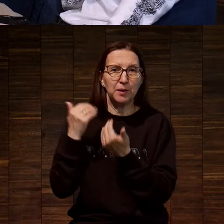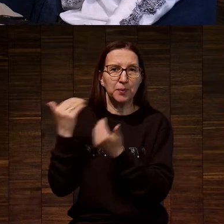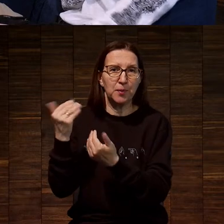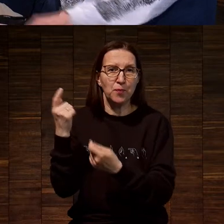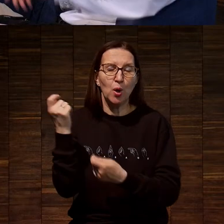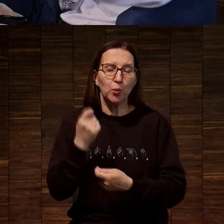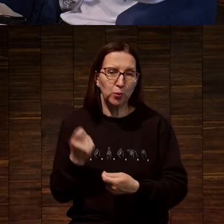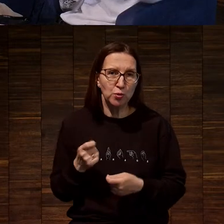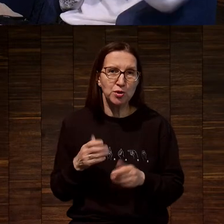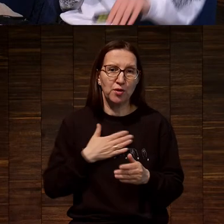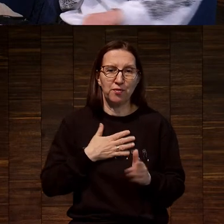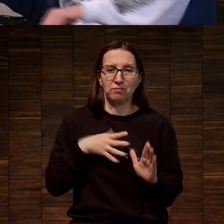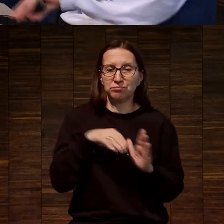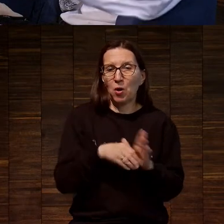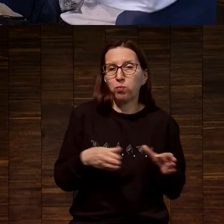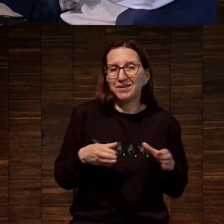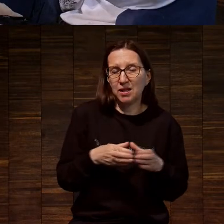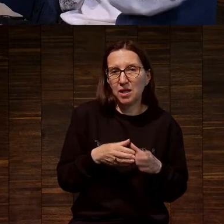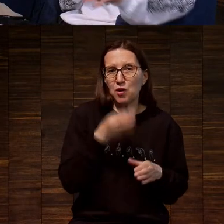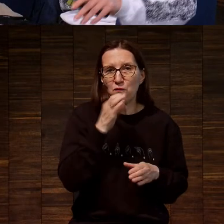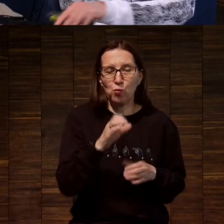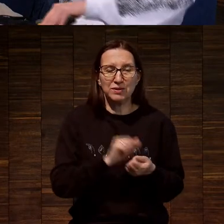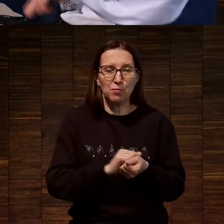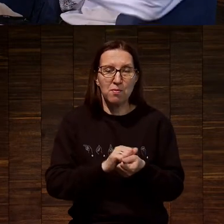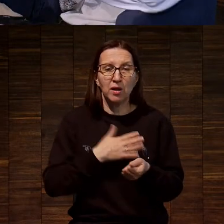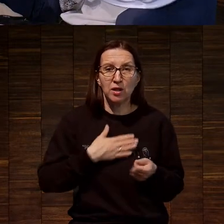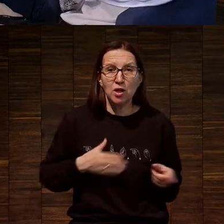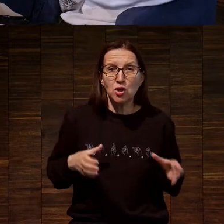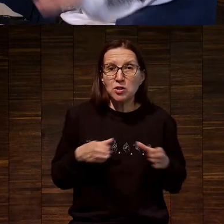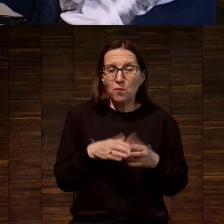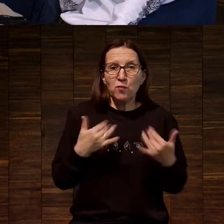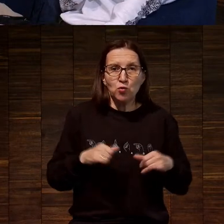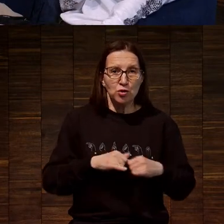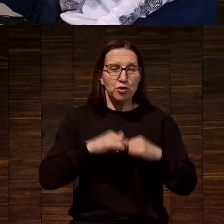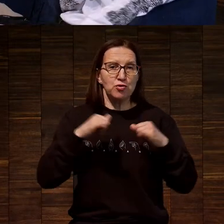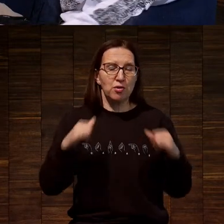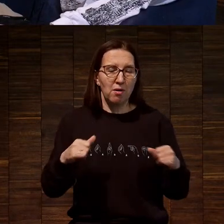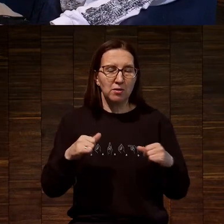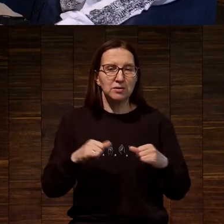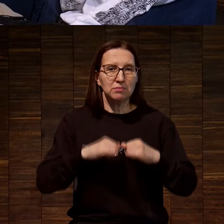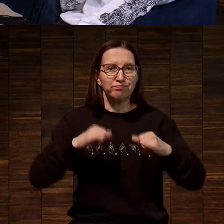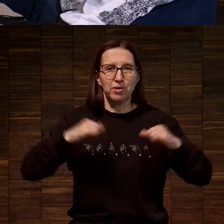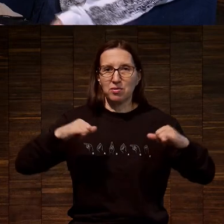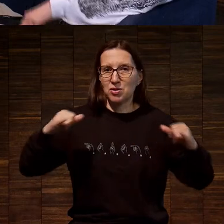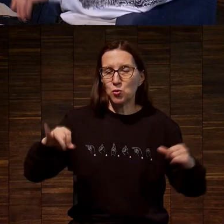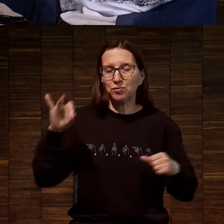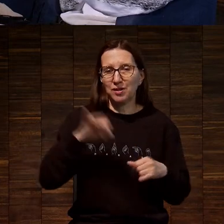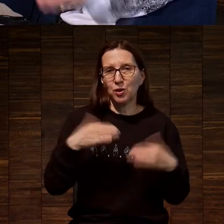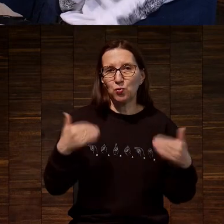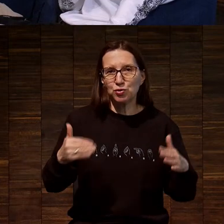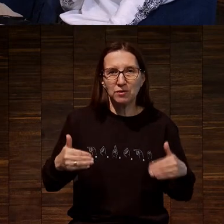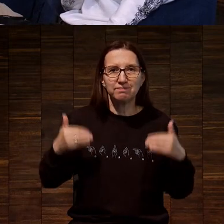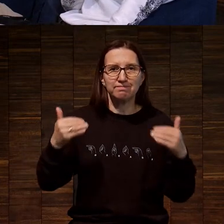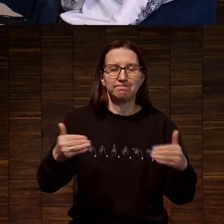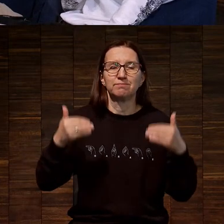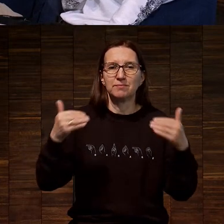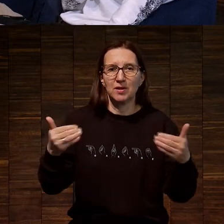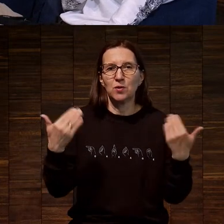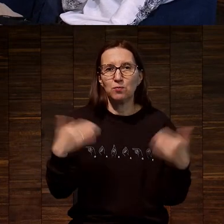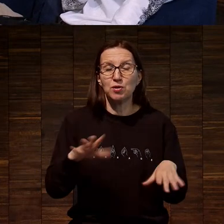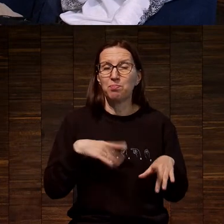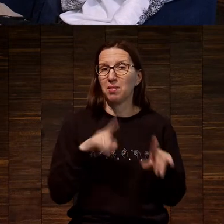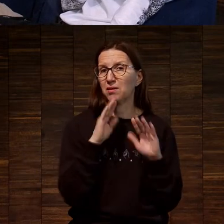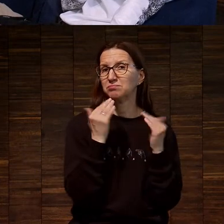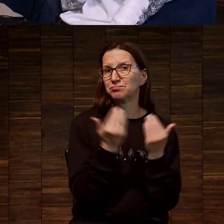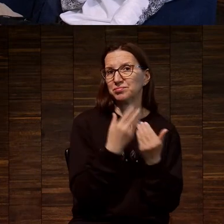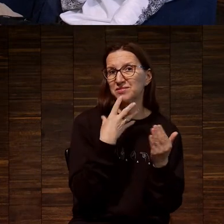вкуса бумаги. Ну, то есть это наше сообщество расширяется, растет и выходит как бы на более, выходит из какого-то маргинального, что ли,